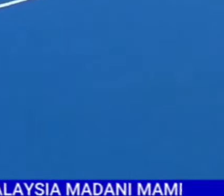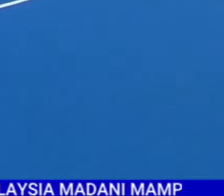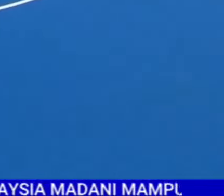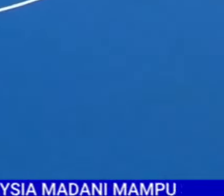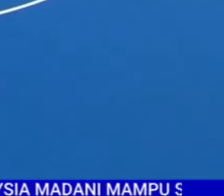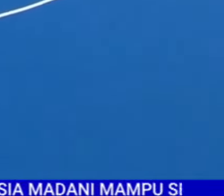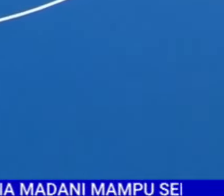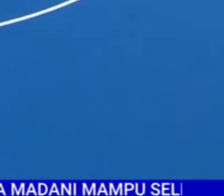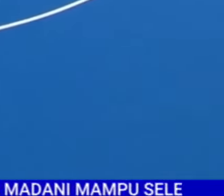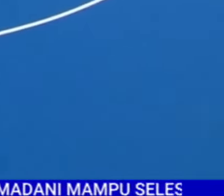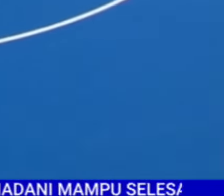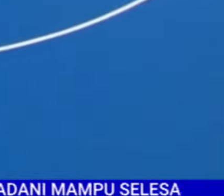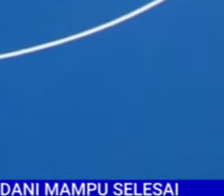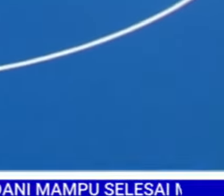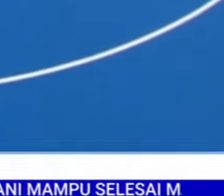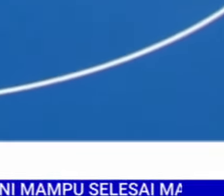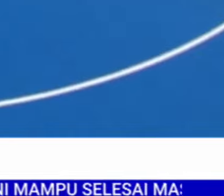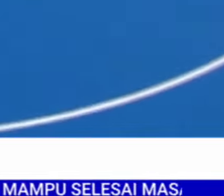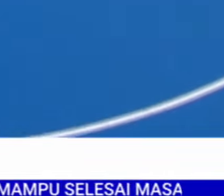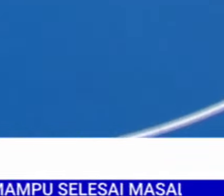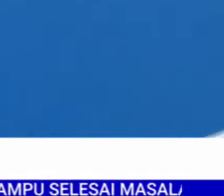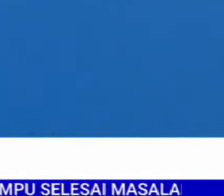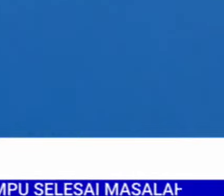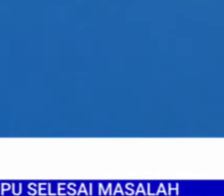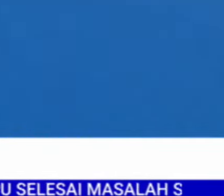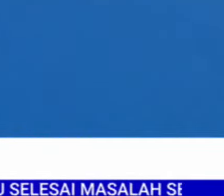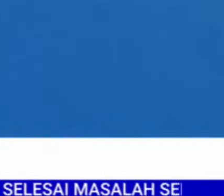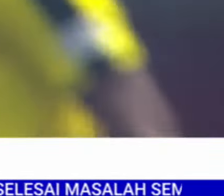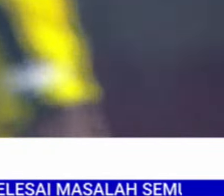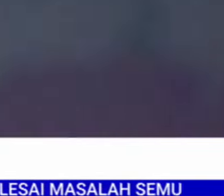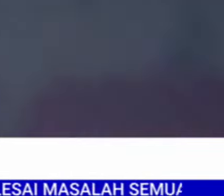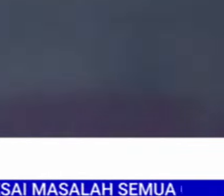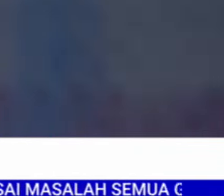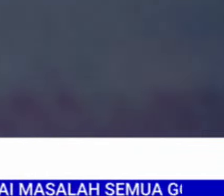Faizal Sari muncul wira raih gol saat akhir.